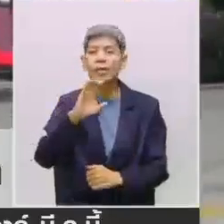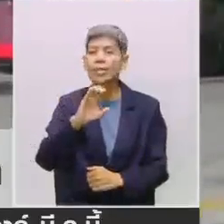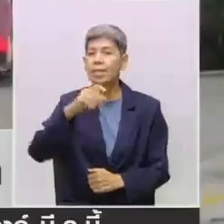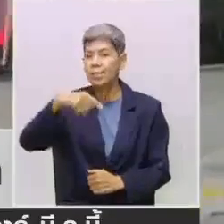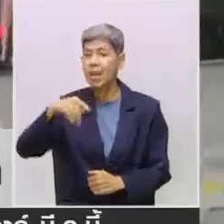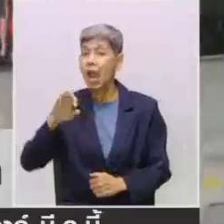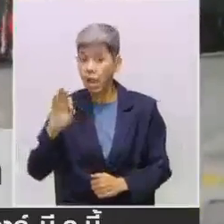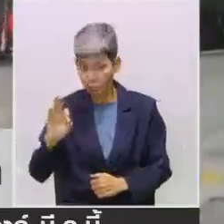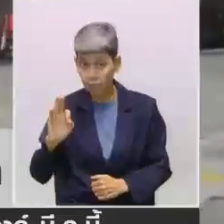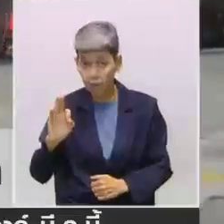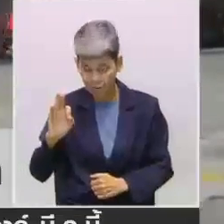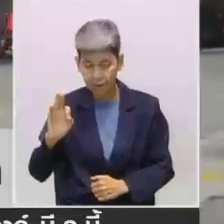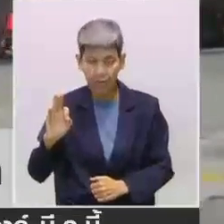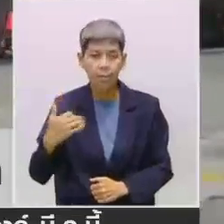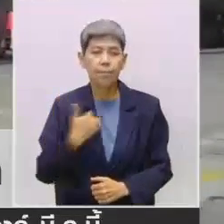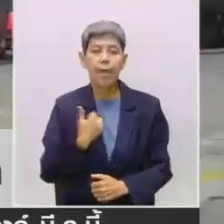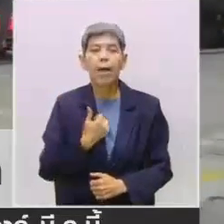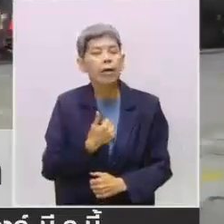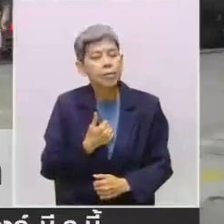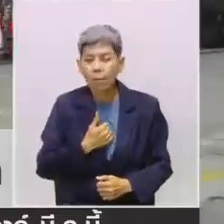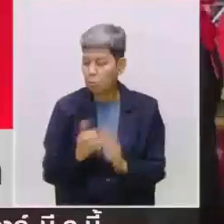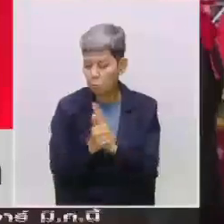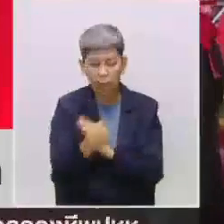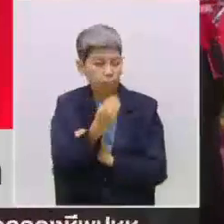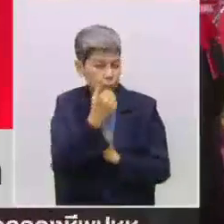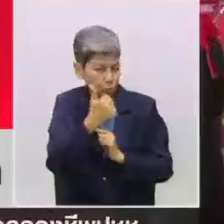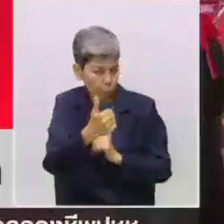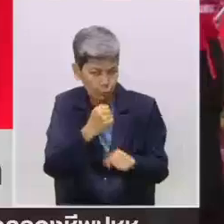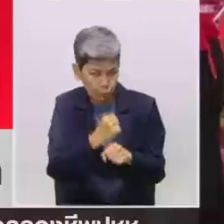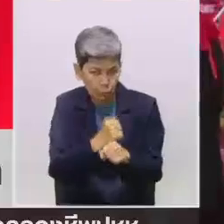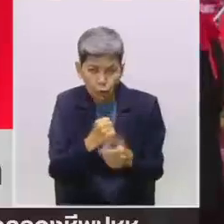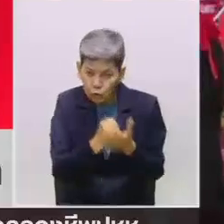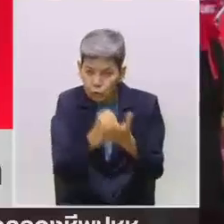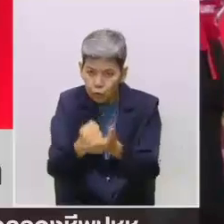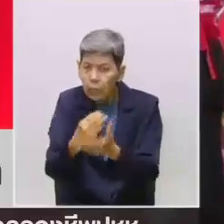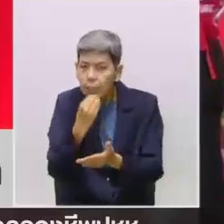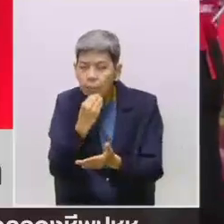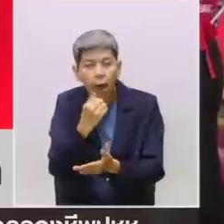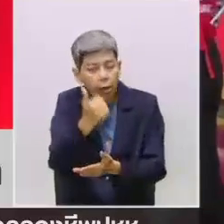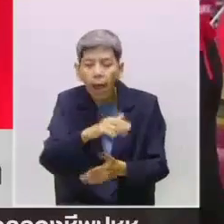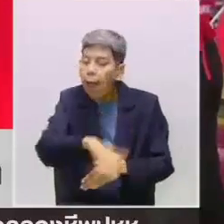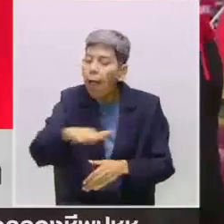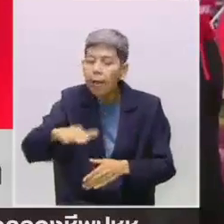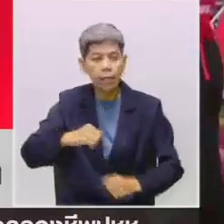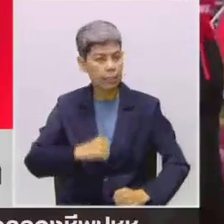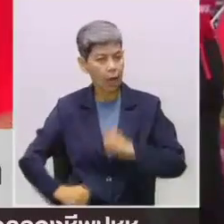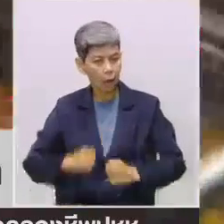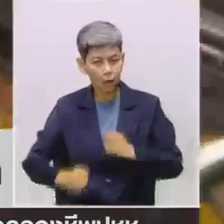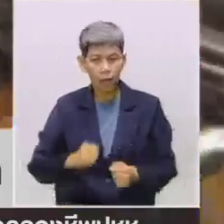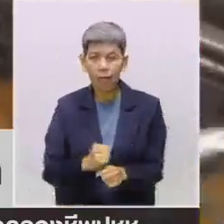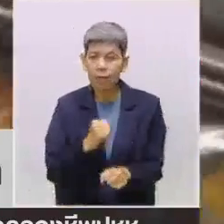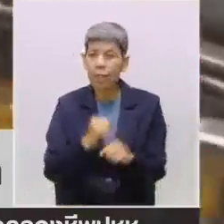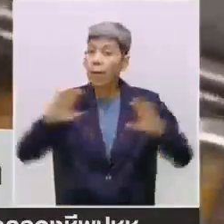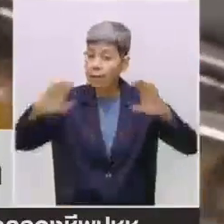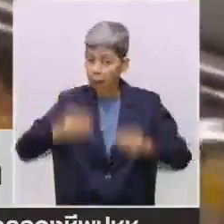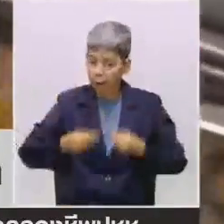โภคภัณฑ์อาหารจำกัดมหาชนหรือ CPF นำความเชี่ยวชาญด้านอาหารสนับสนุนอาหารพร้อมรับประทานให้แก่เด็กเยาวชนผ่